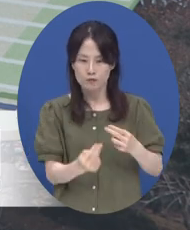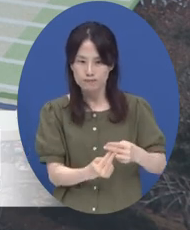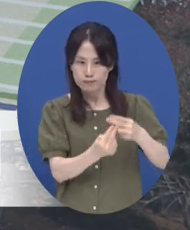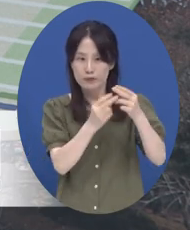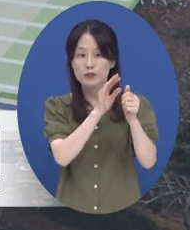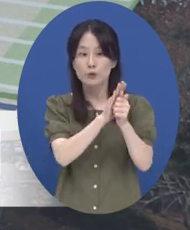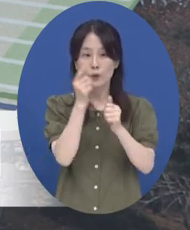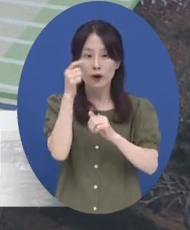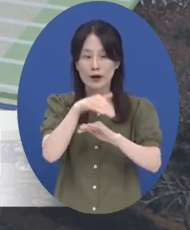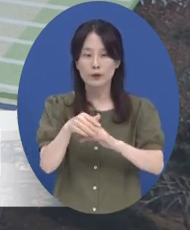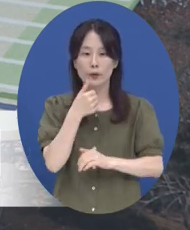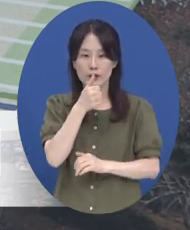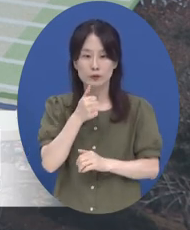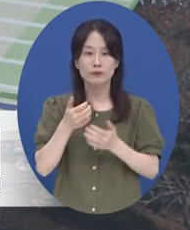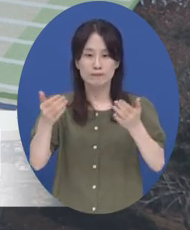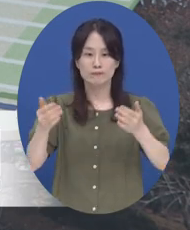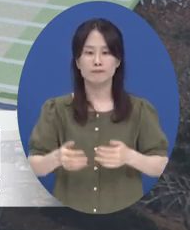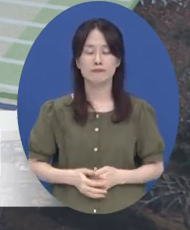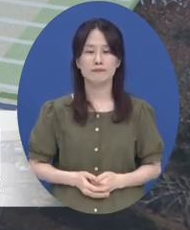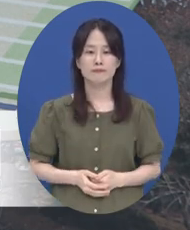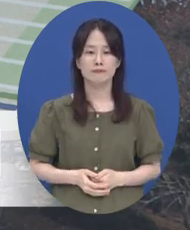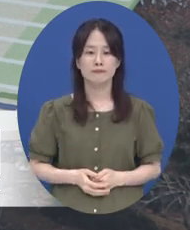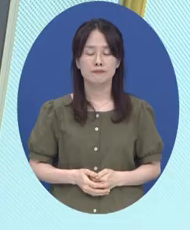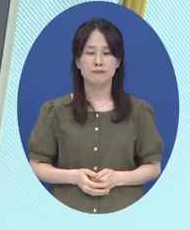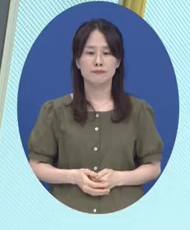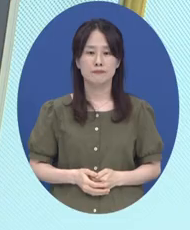최지원 기자 가자 세운 내용 보도합니다